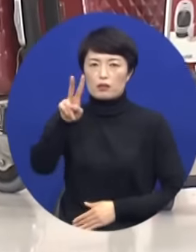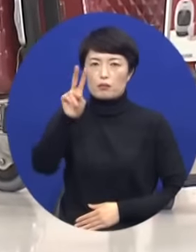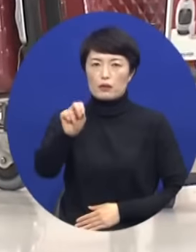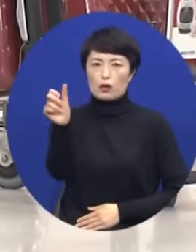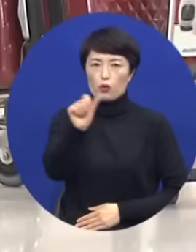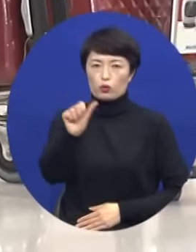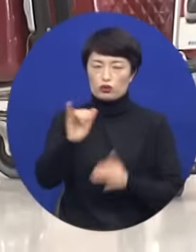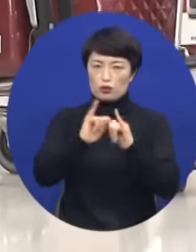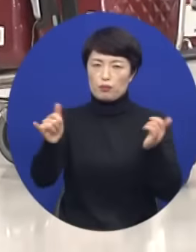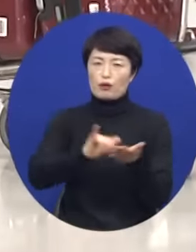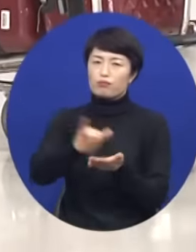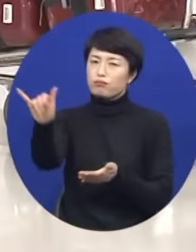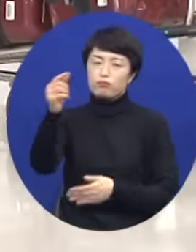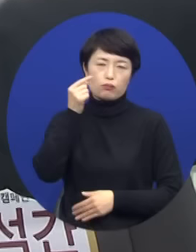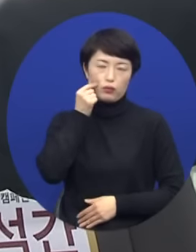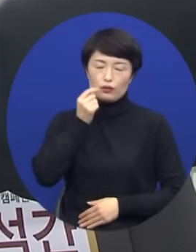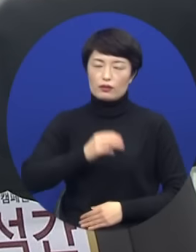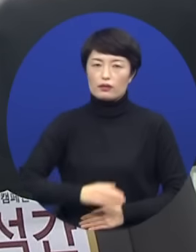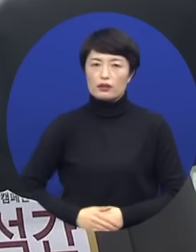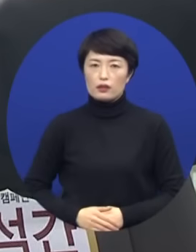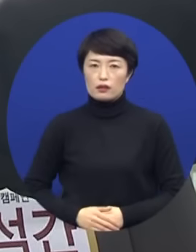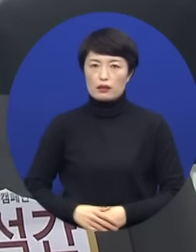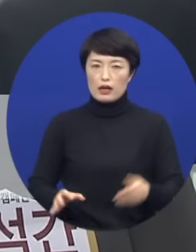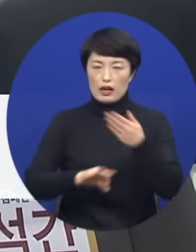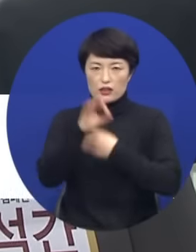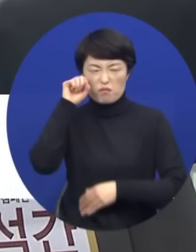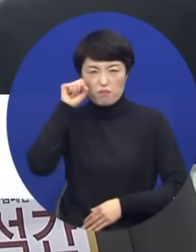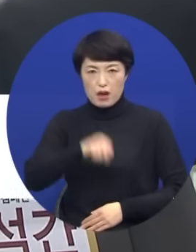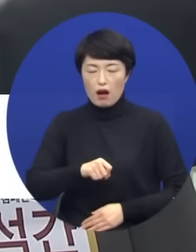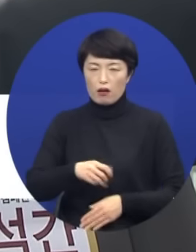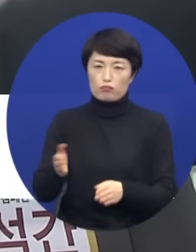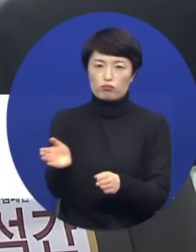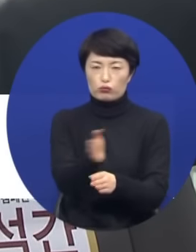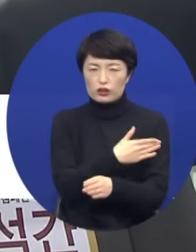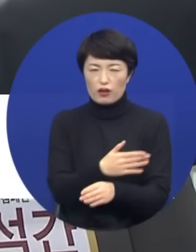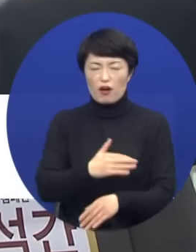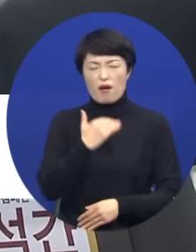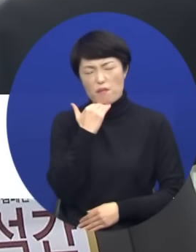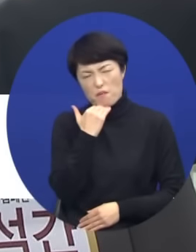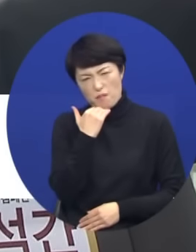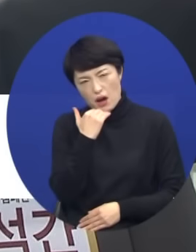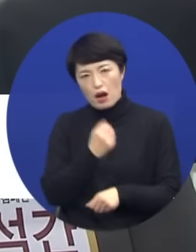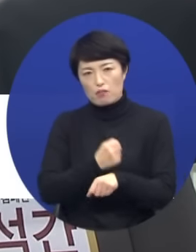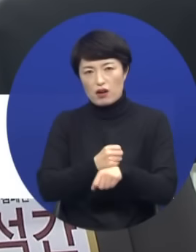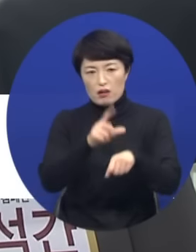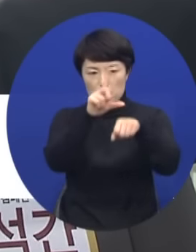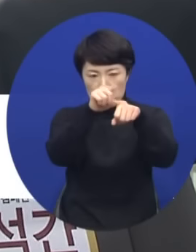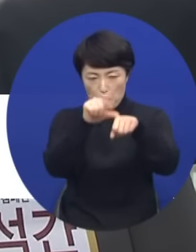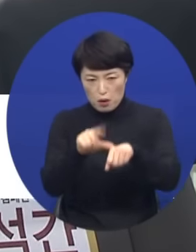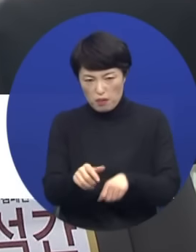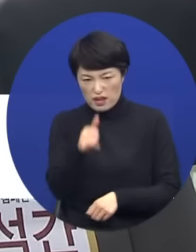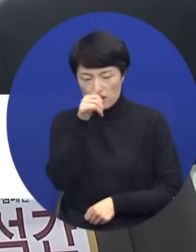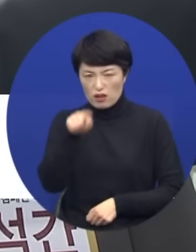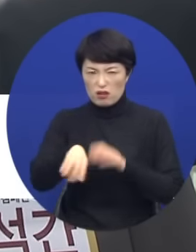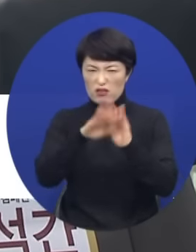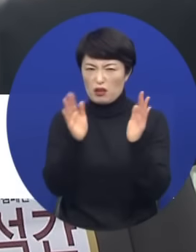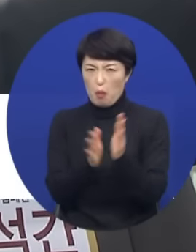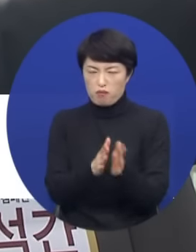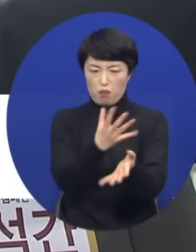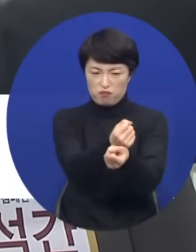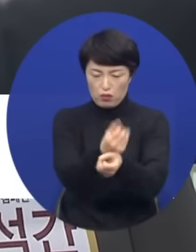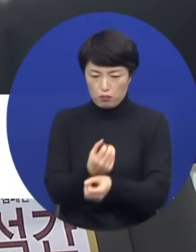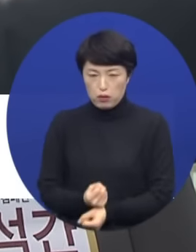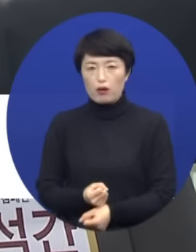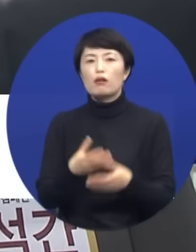제주를 빠져나가지 못했습니다. 아침 일찍부터 계속 기다리면서 시간 있는 거를 다 티켓을 다 했어요.